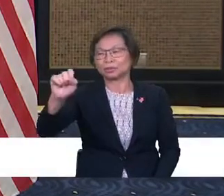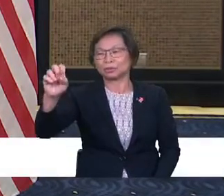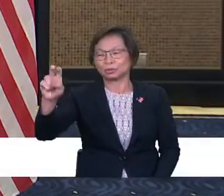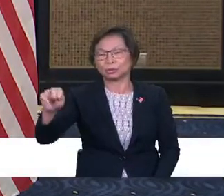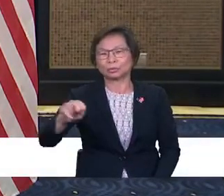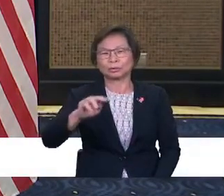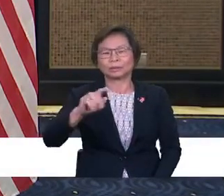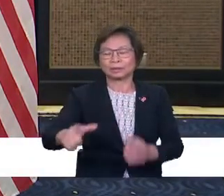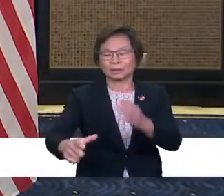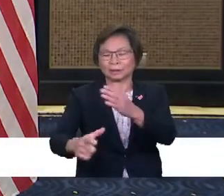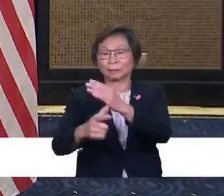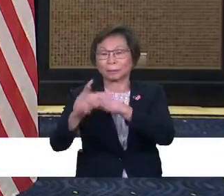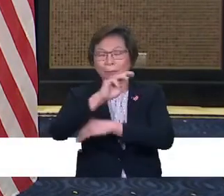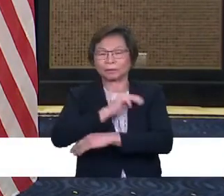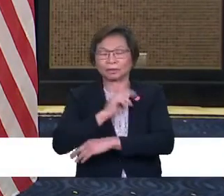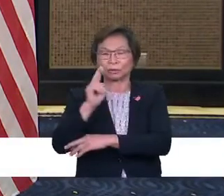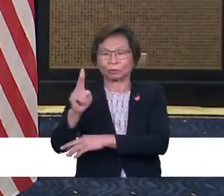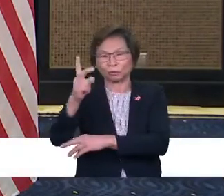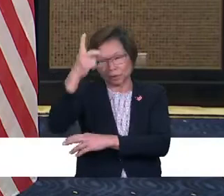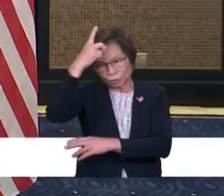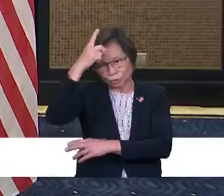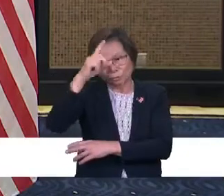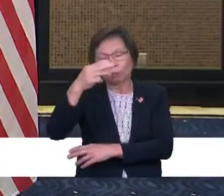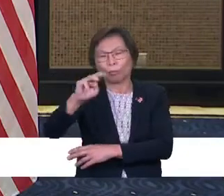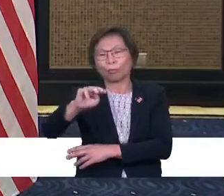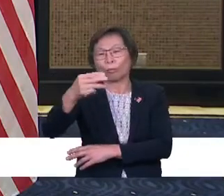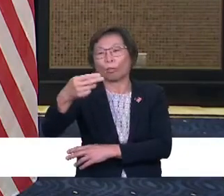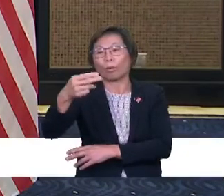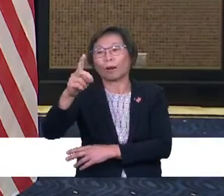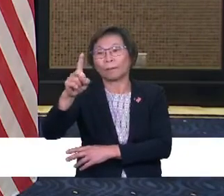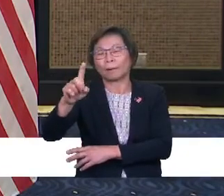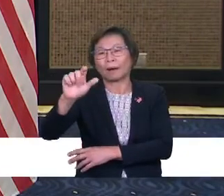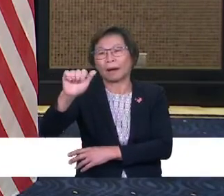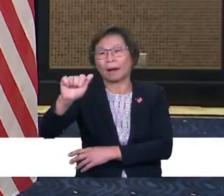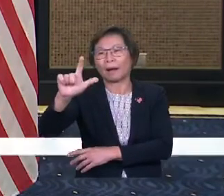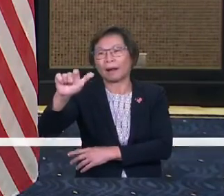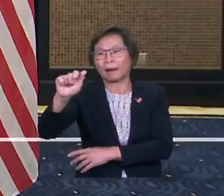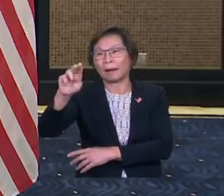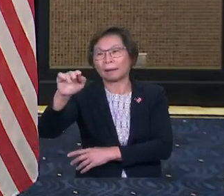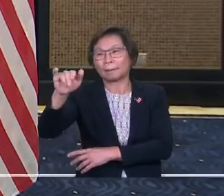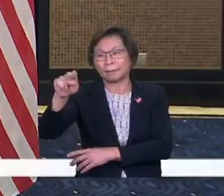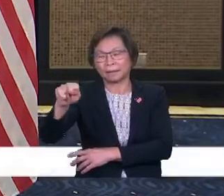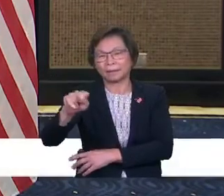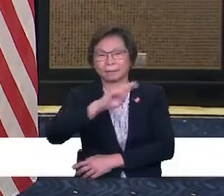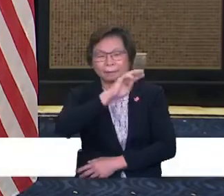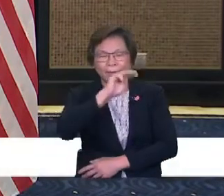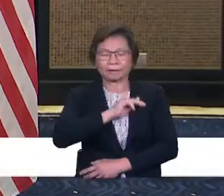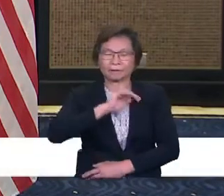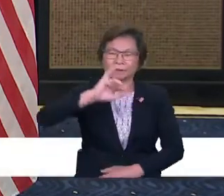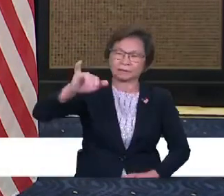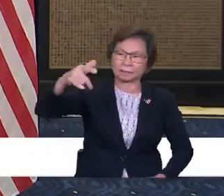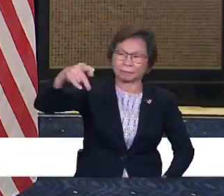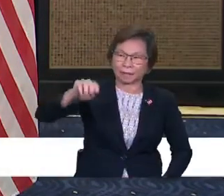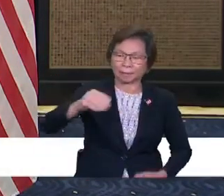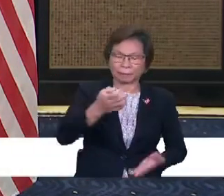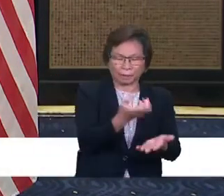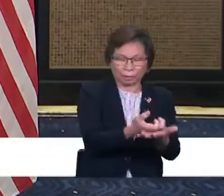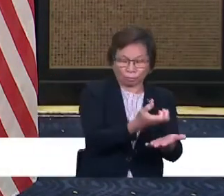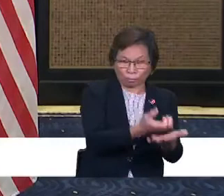yang hormat Datuk Muhammad bin Al Amin Hai menteri di jabatan Perdana menteri ekonomi